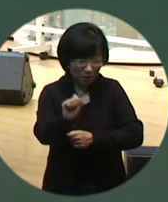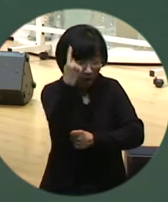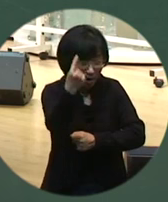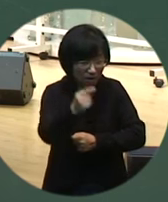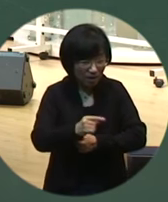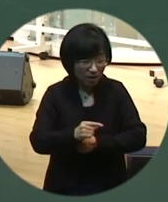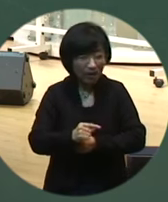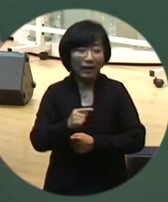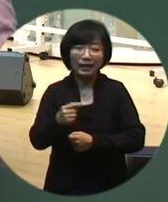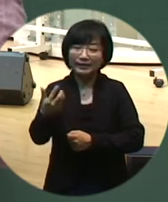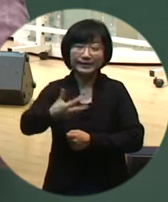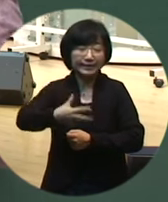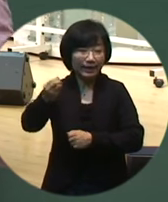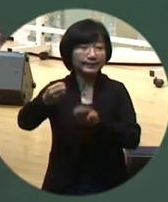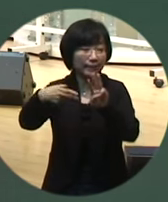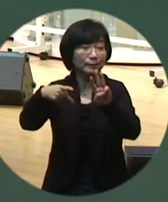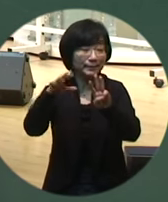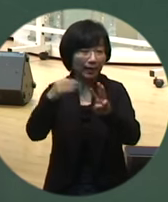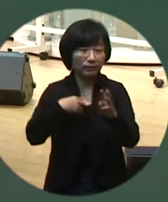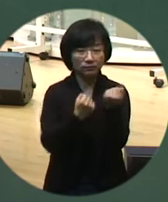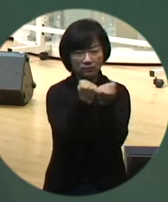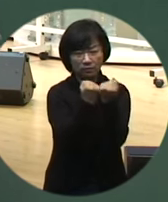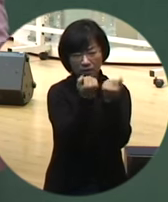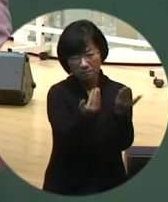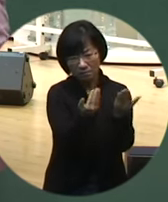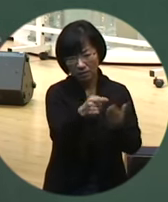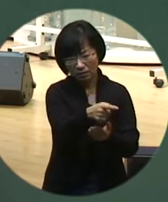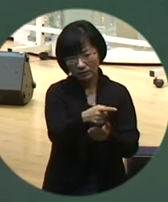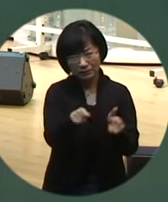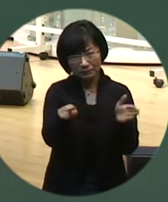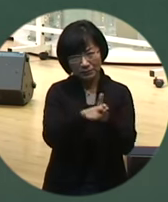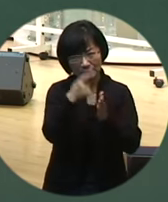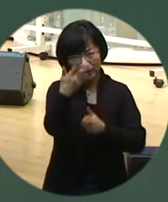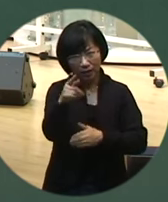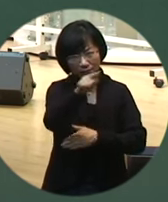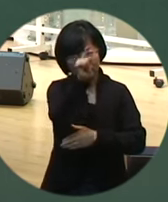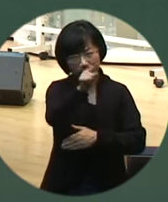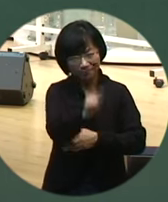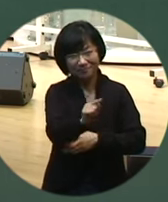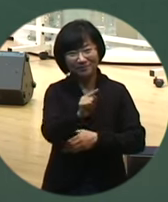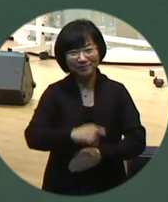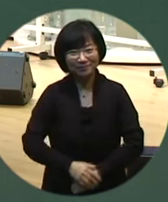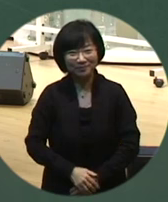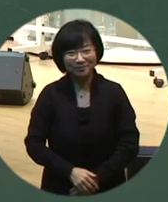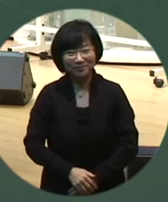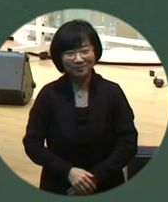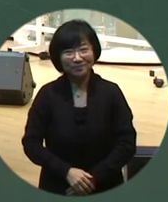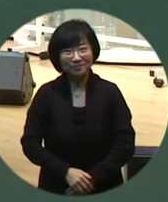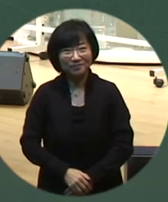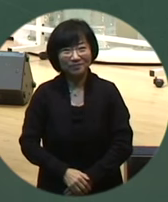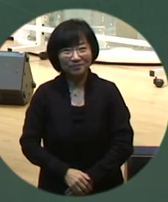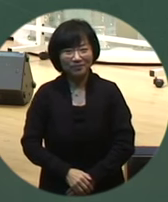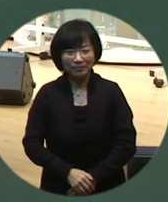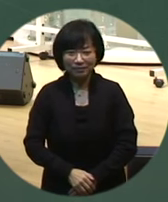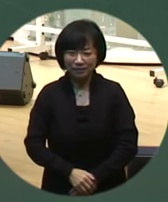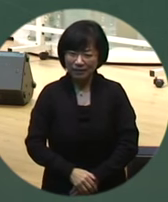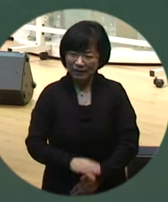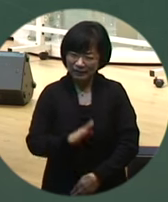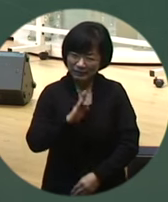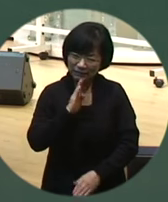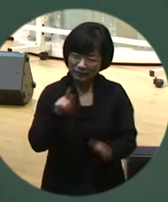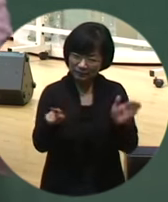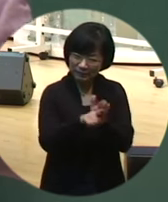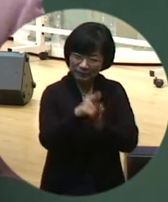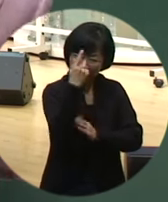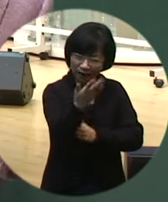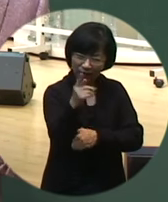failed because of the Genesis 3 problem, can you really understand and believe those words? 여러분 지금 우리가 말은 이렇게 하고 있지만 이게 어떻게 믿어집니까? Now we're speaking these words,